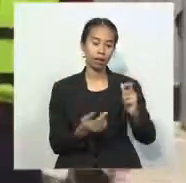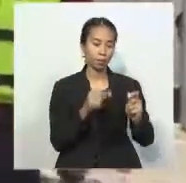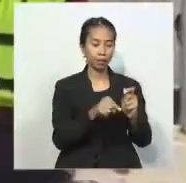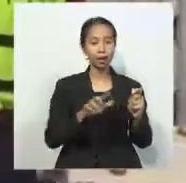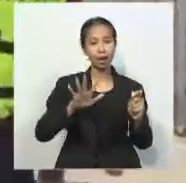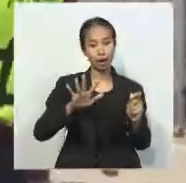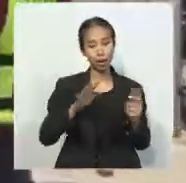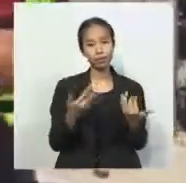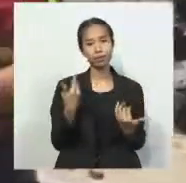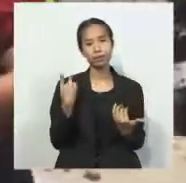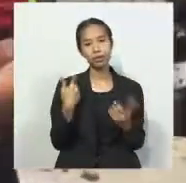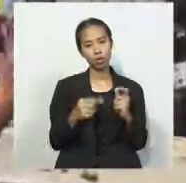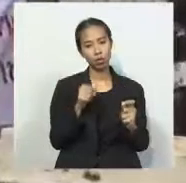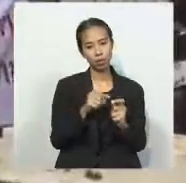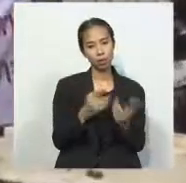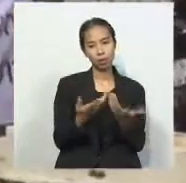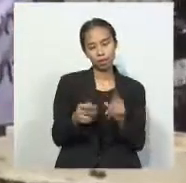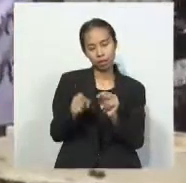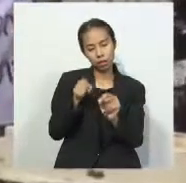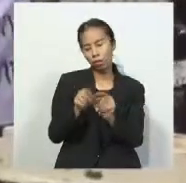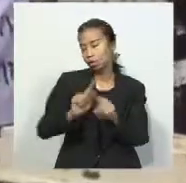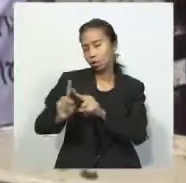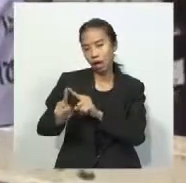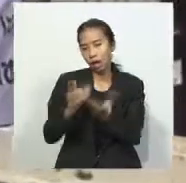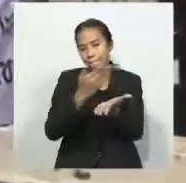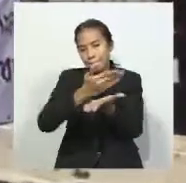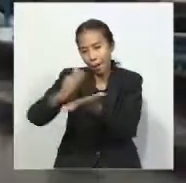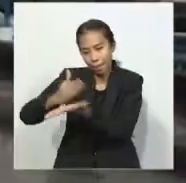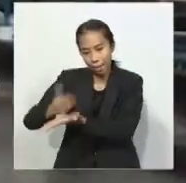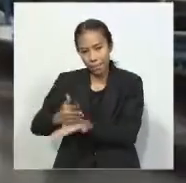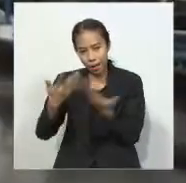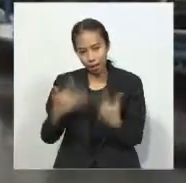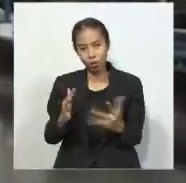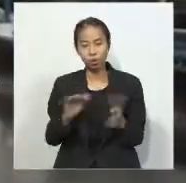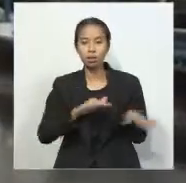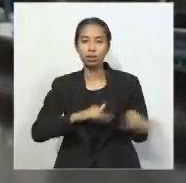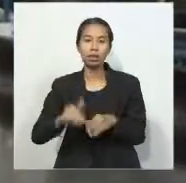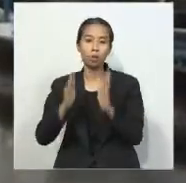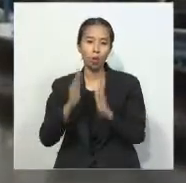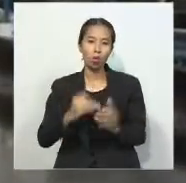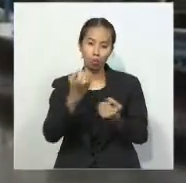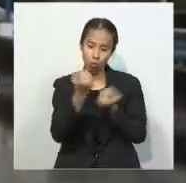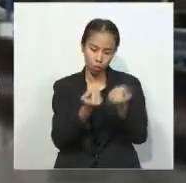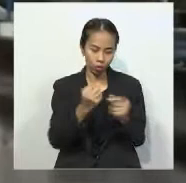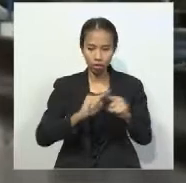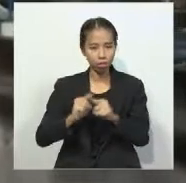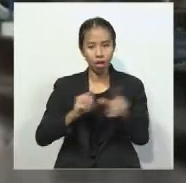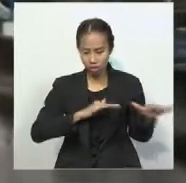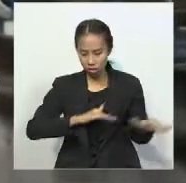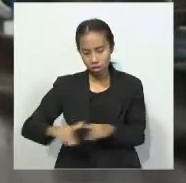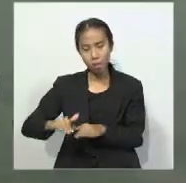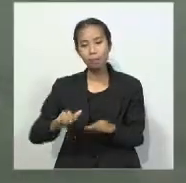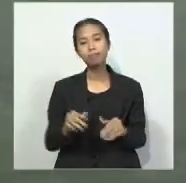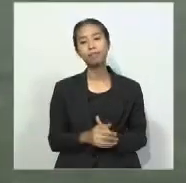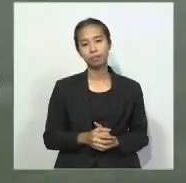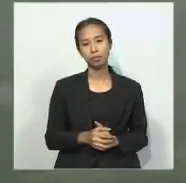ส่วนของอำเภอเกาะสมุยก็มีการแบ่งแต่ละตำบลนะครับเตรียมพื้นที่อพยพพร้อมกับกำลังคนนะครับแล้วก็รถเป็นที่เรียบร้อยแล้วนะครับ